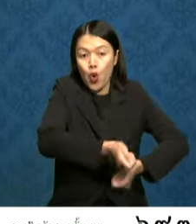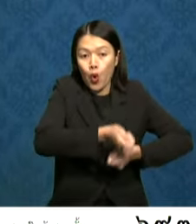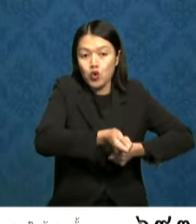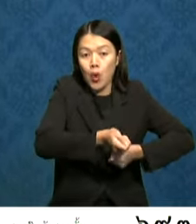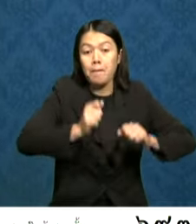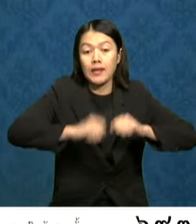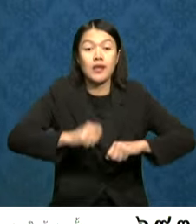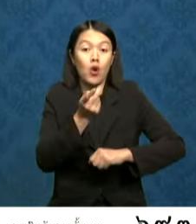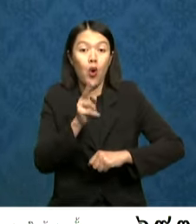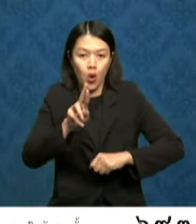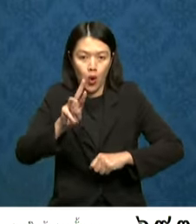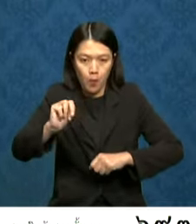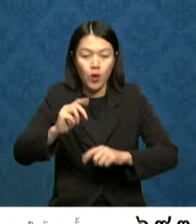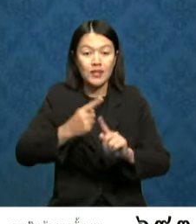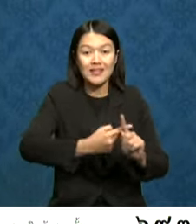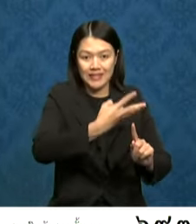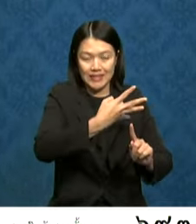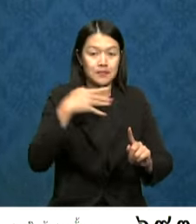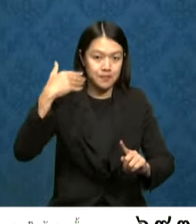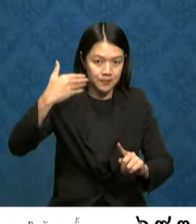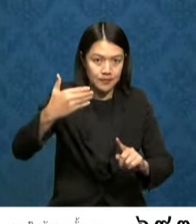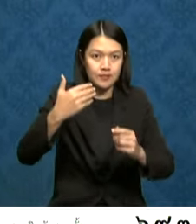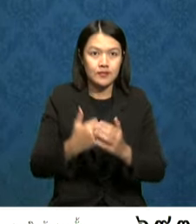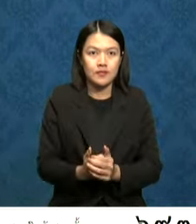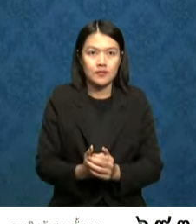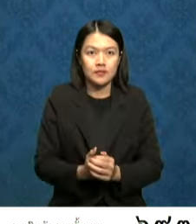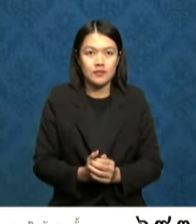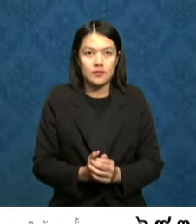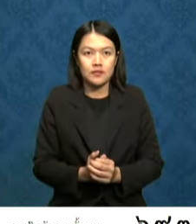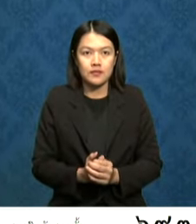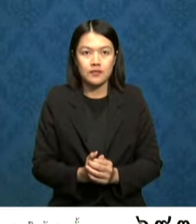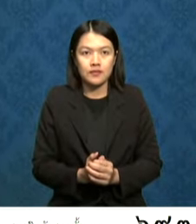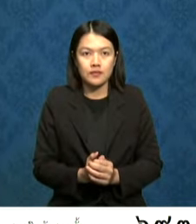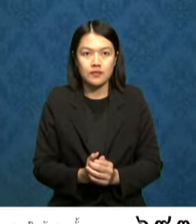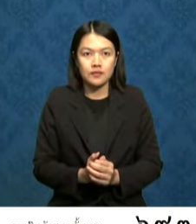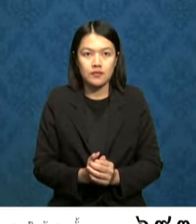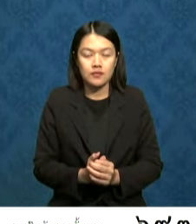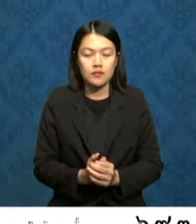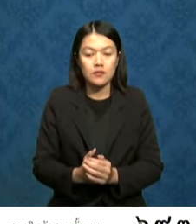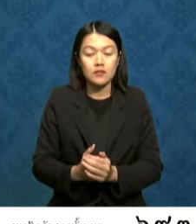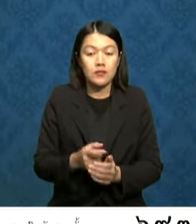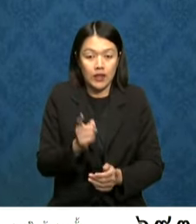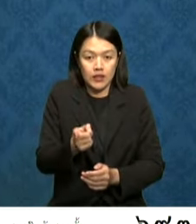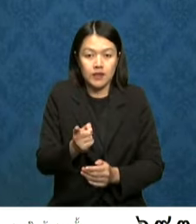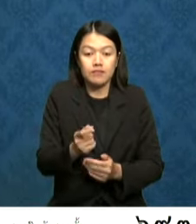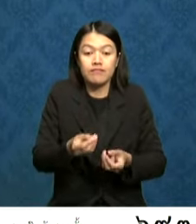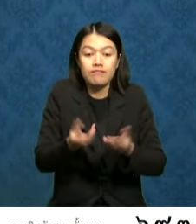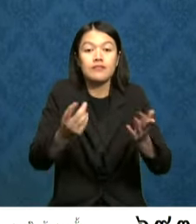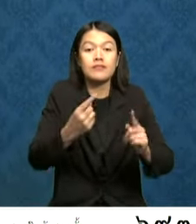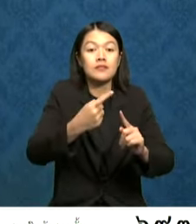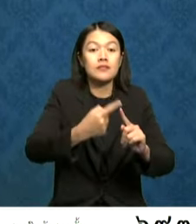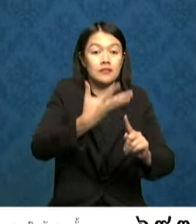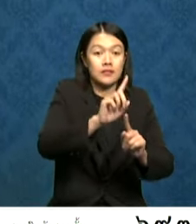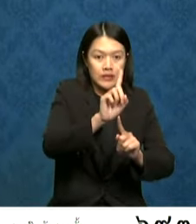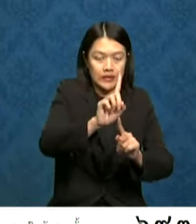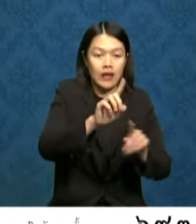ครมนะคะประมาณเอ่อเดือนเมษายนที่ผ่านมานะคะเอ่อแล้วก็จากเดิมที่จะแจก 1พฤษภาคมก็ย้ายไปเป็น